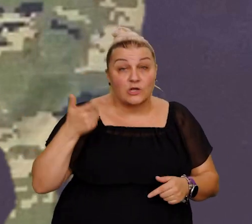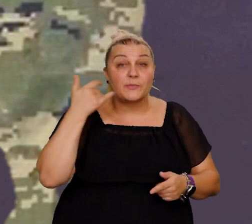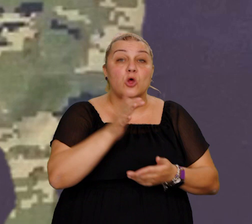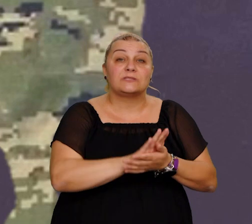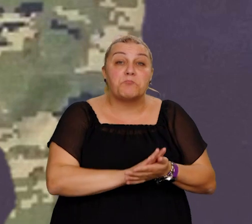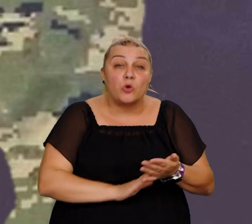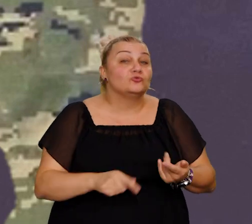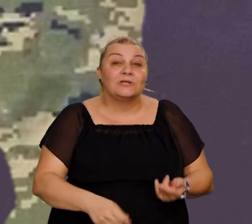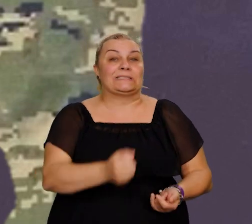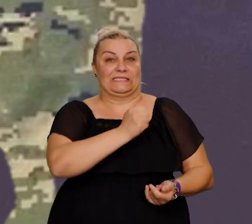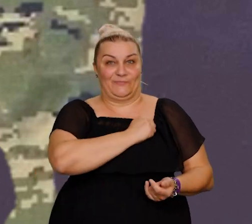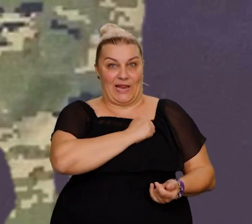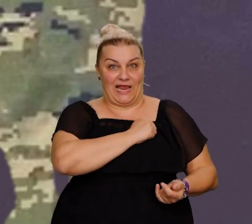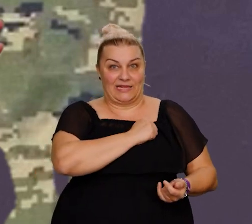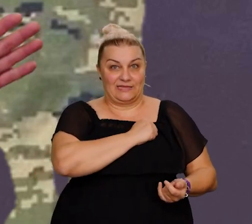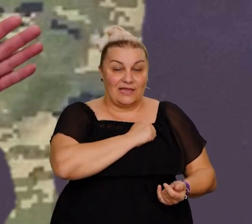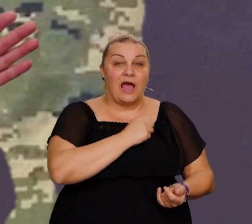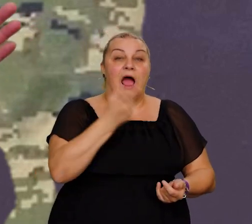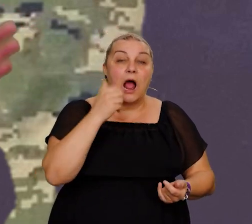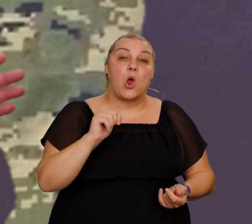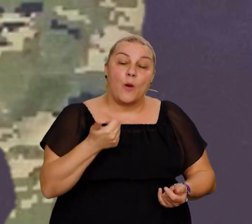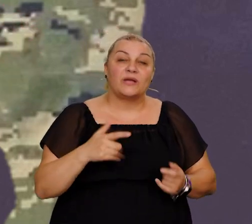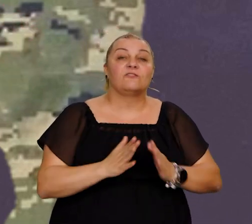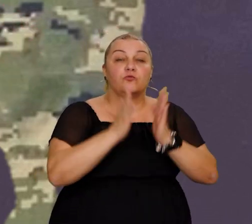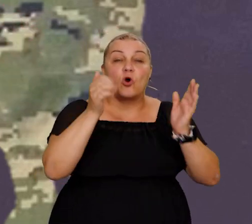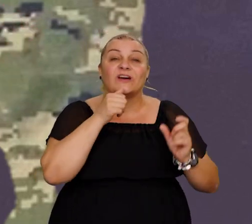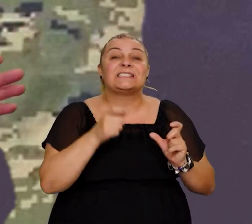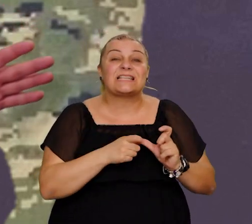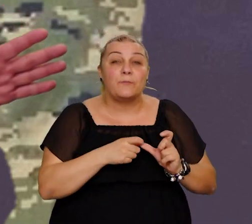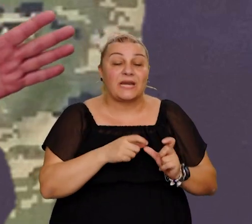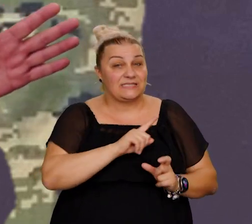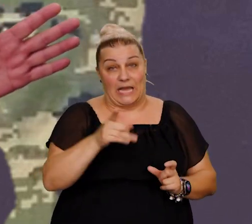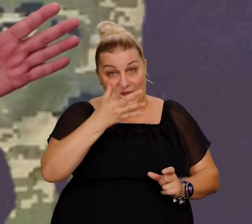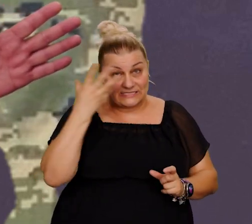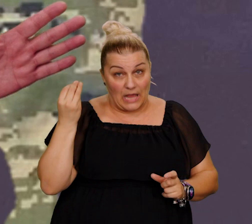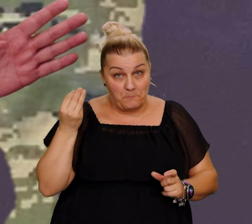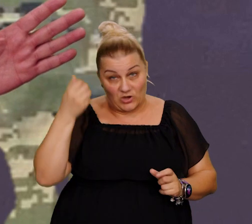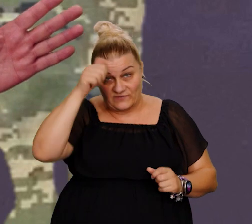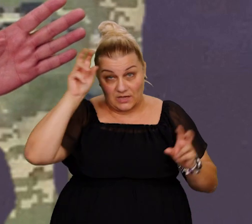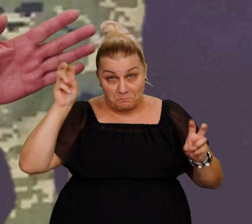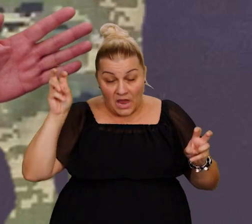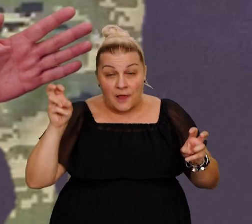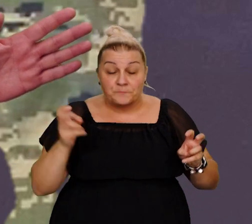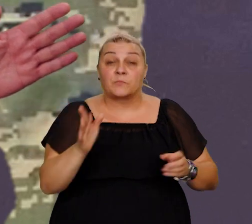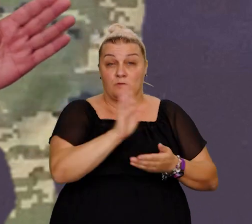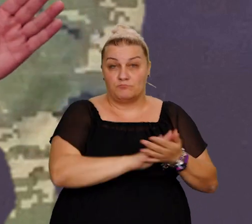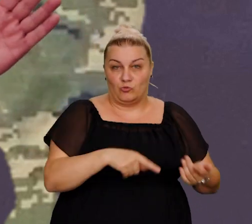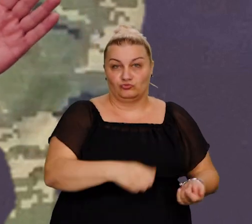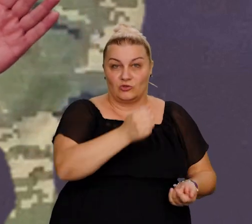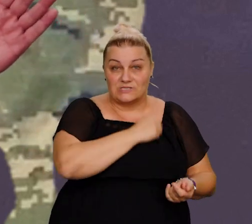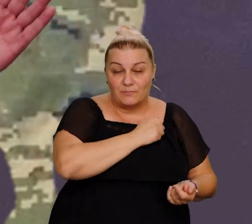bio start iz Splita, ali opet je pod nazivom Vukovar i Srebrenica, da se ne zaborave. Start je iz